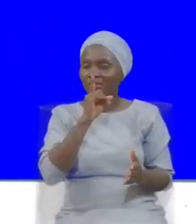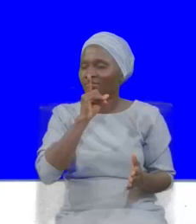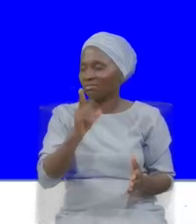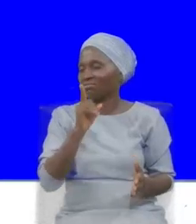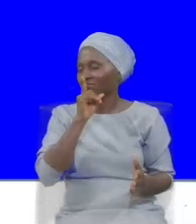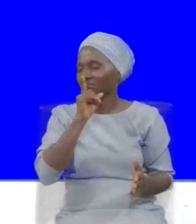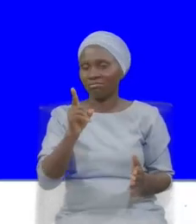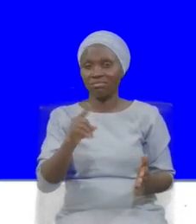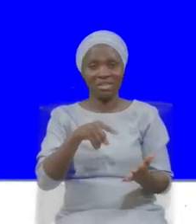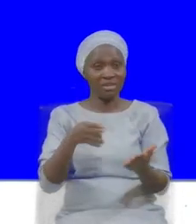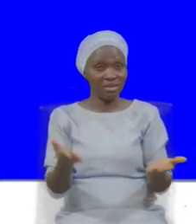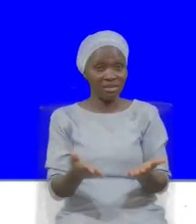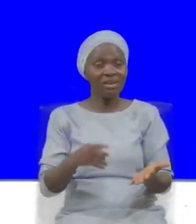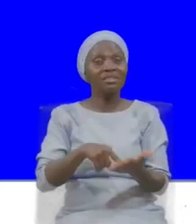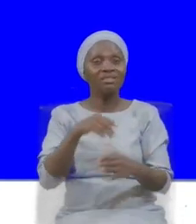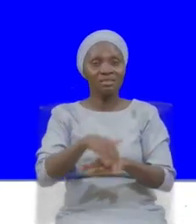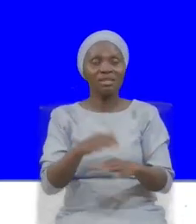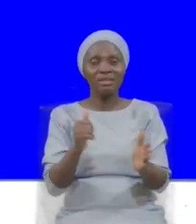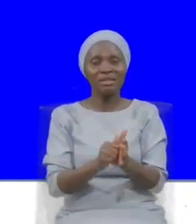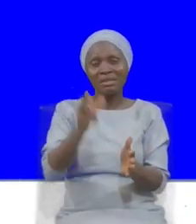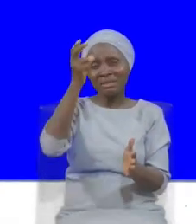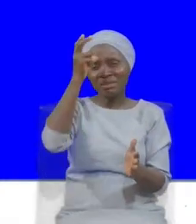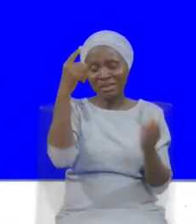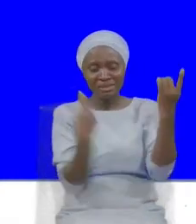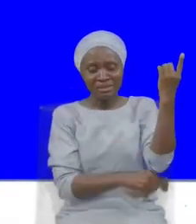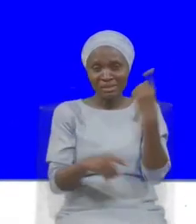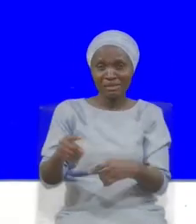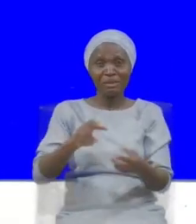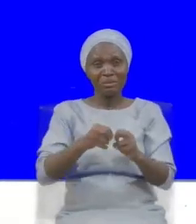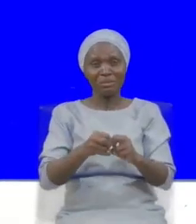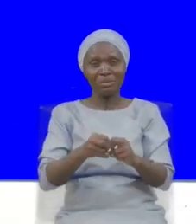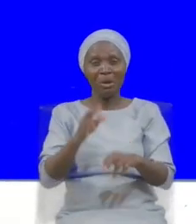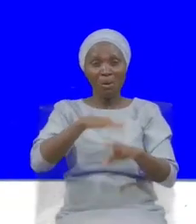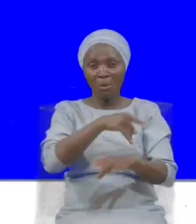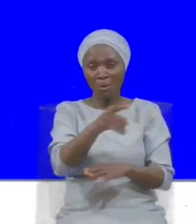ce soir, les affections sataniques sont chassées.